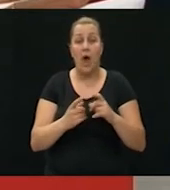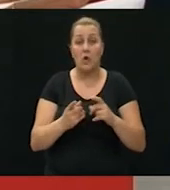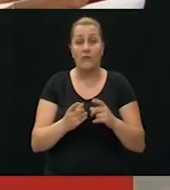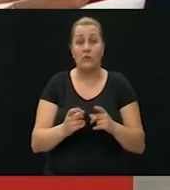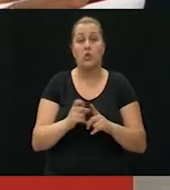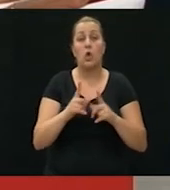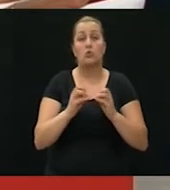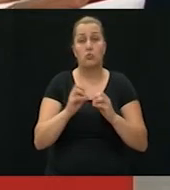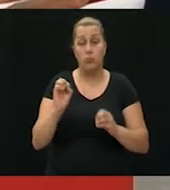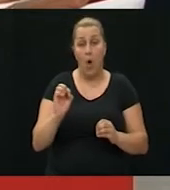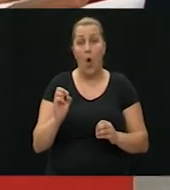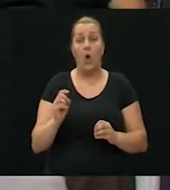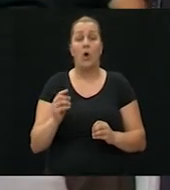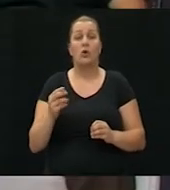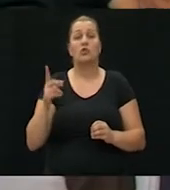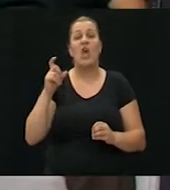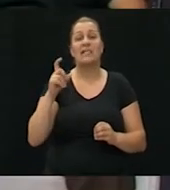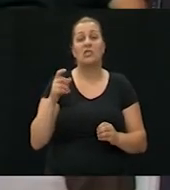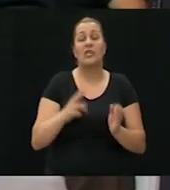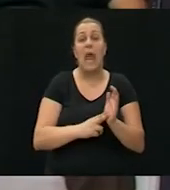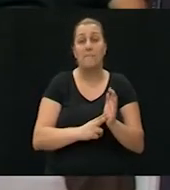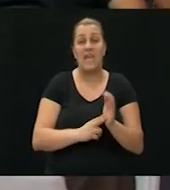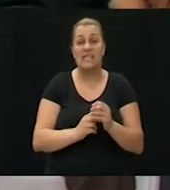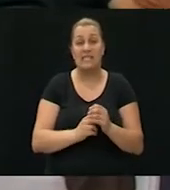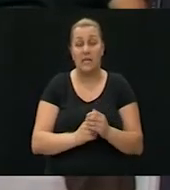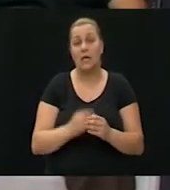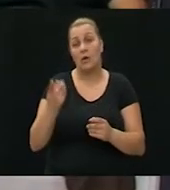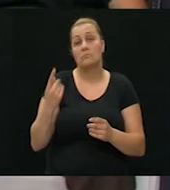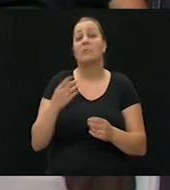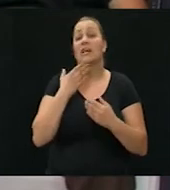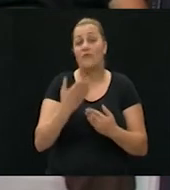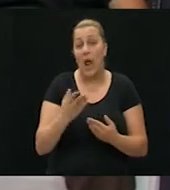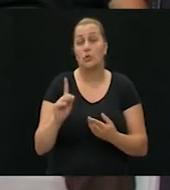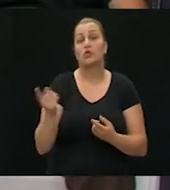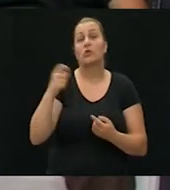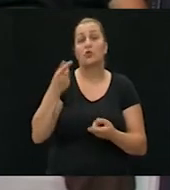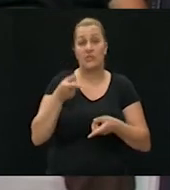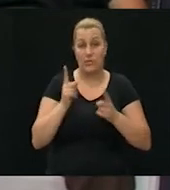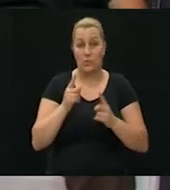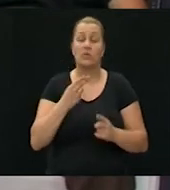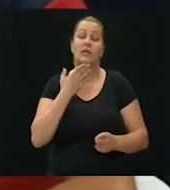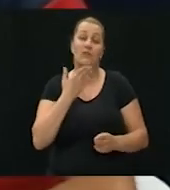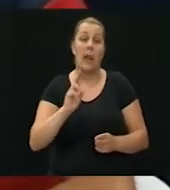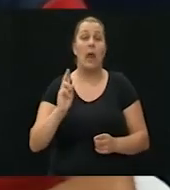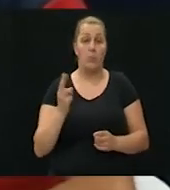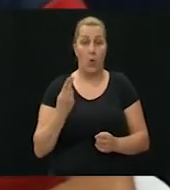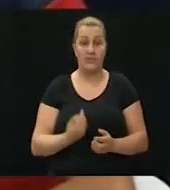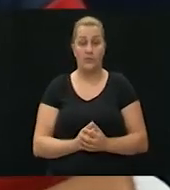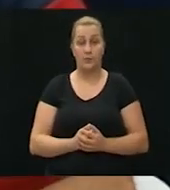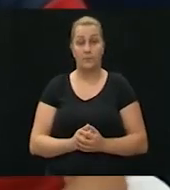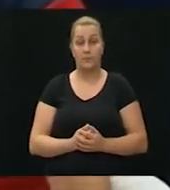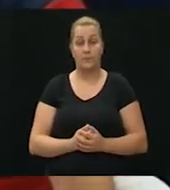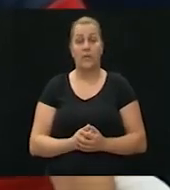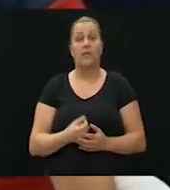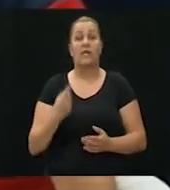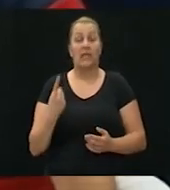časnički namjesnik. Dubo, lijep pozdrav, poštovanje. Poštovanje. Dobro večer. Hvala što ste evo došli iz Imotskog. Hvala lijepo na pozivu. E sad,